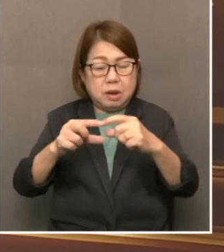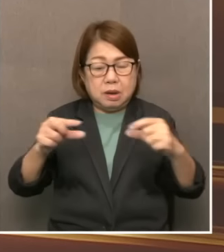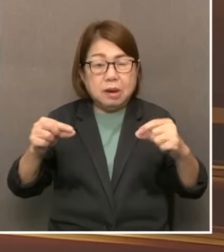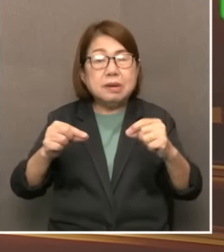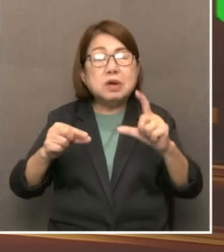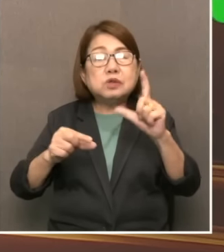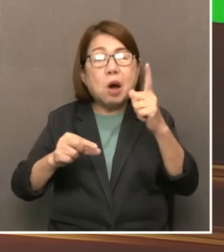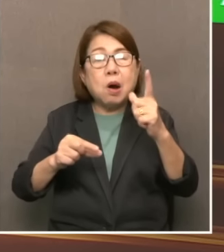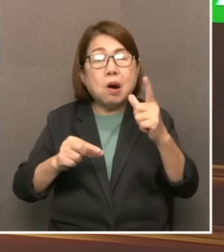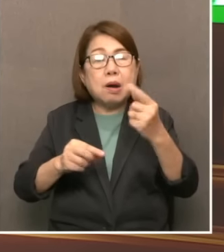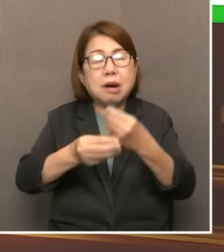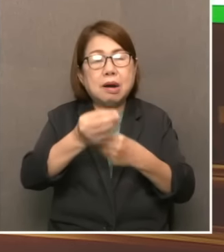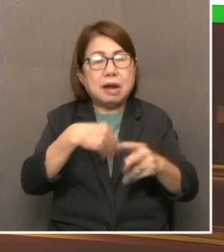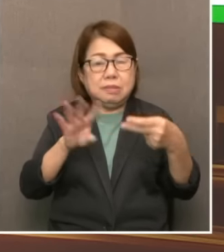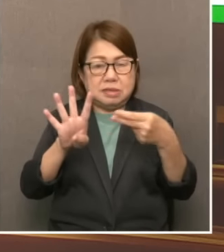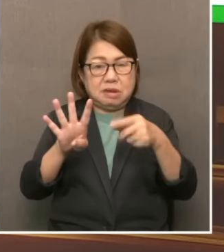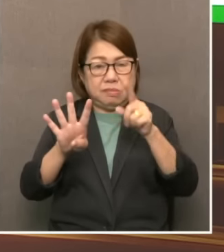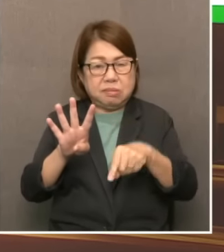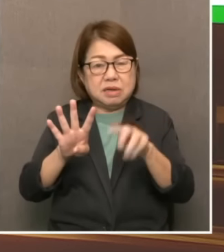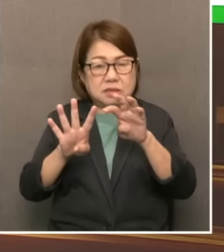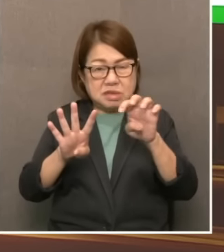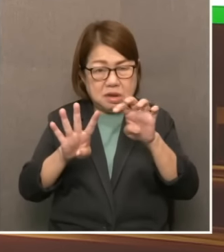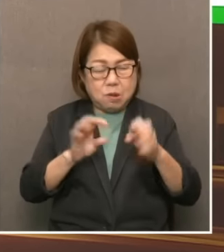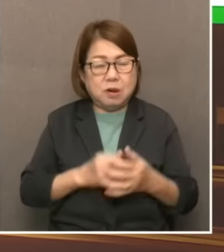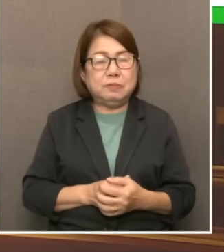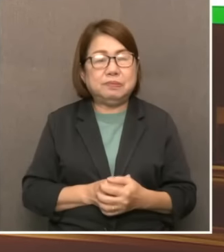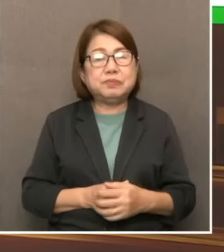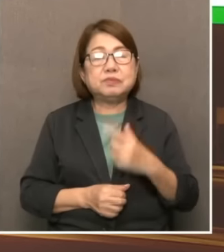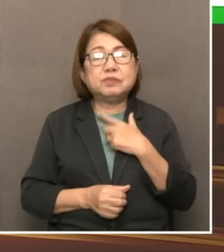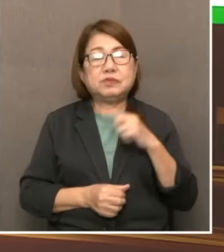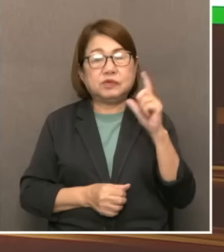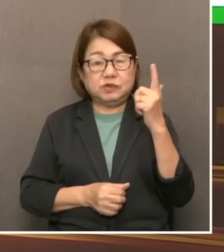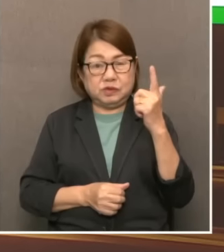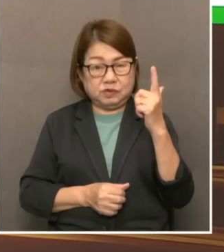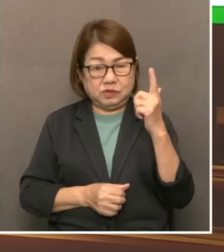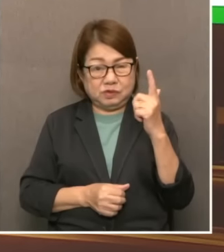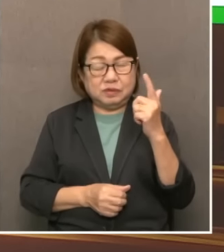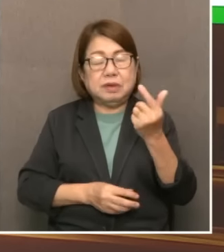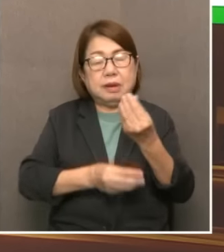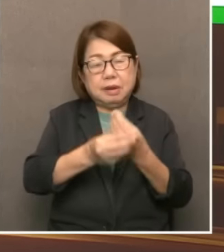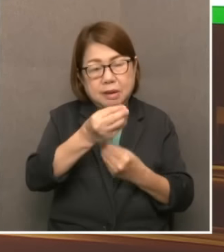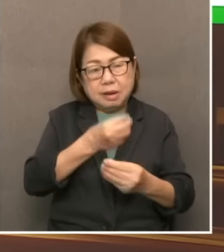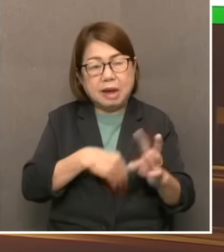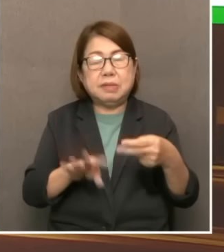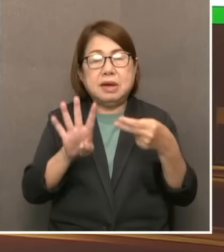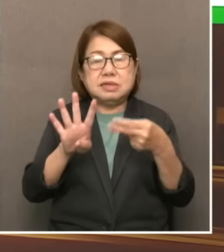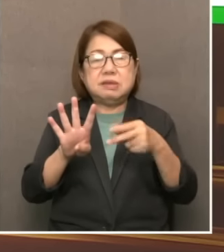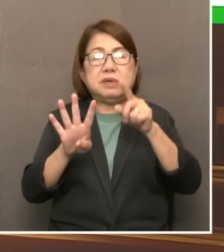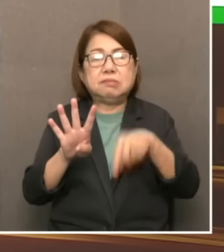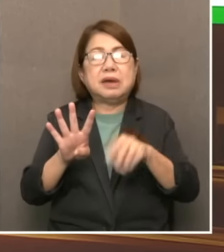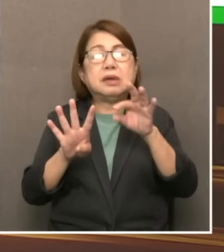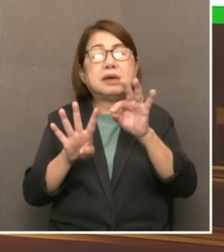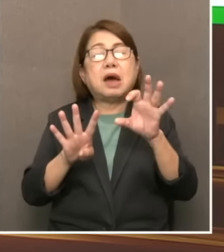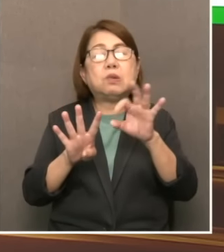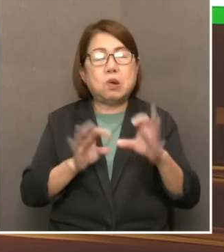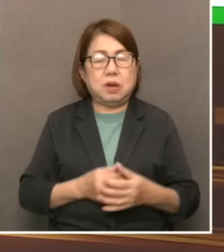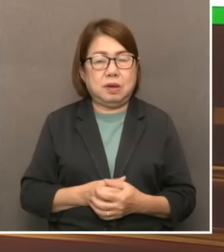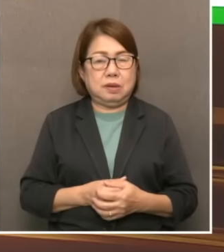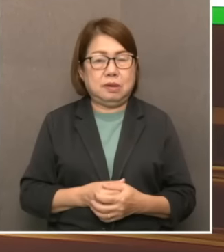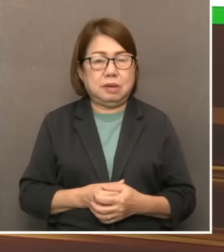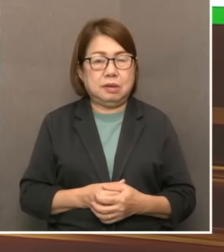ที่ 41,000บาทต่อบัตรทองคำและราคาทองคำรูปภัณฑ์นะครับขายออกอยู่ที่ 41,000บาทต่อบาททอง